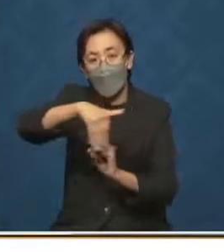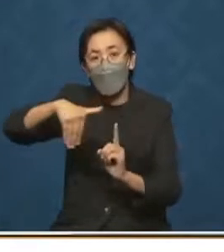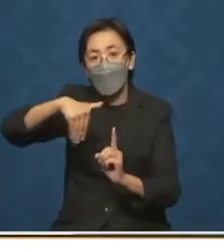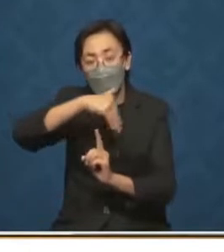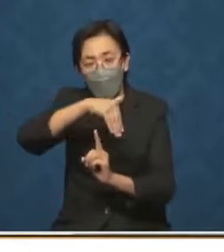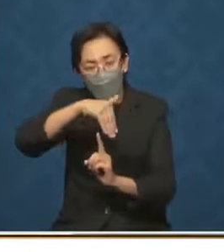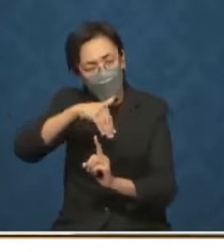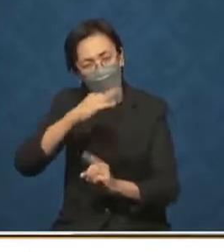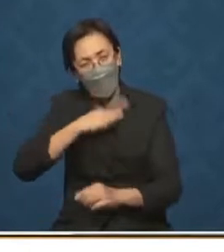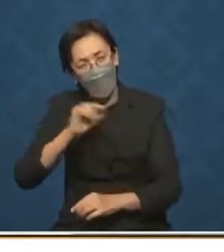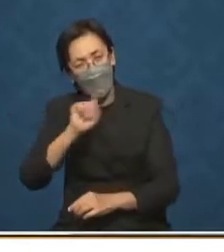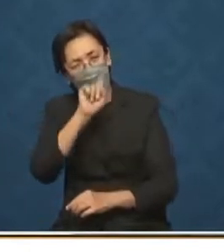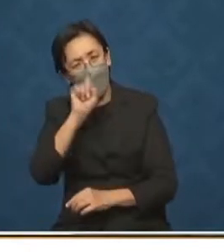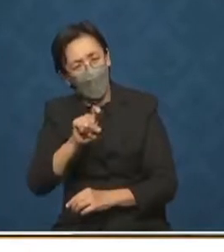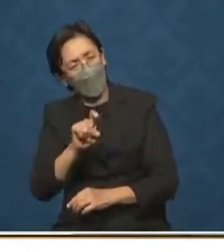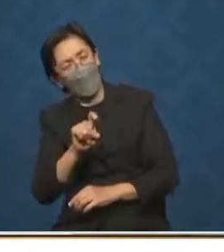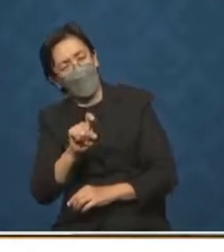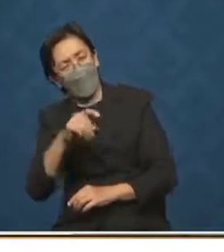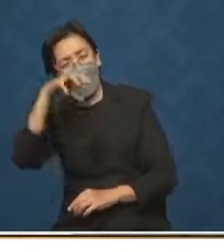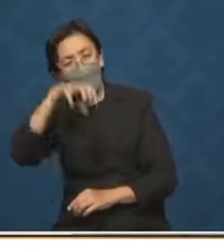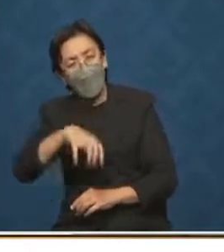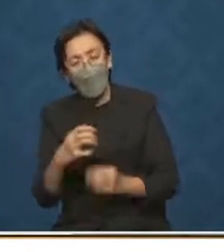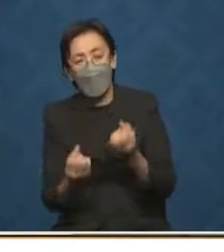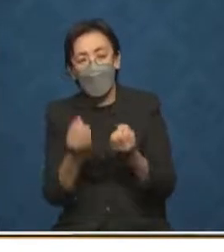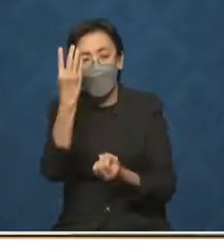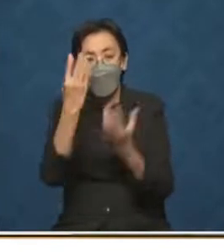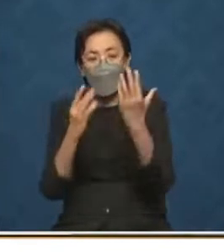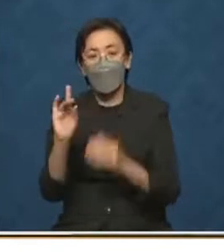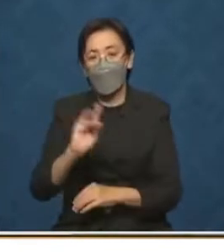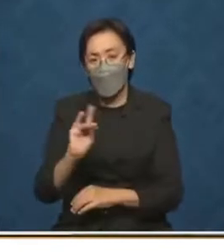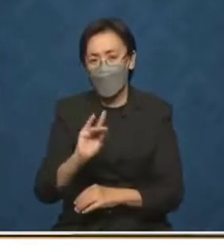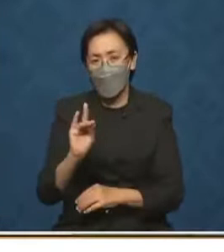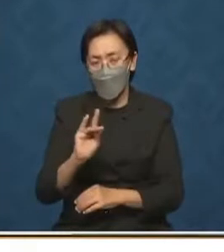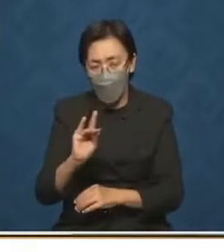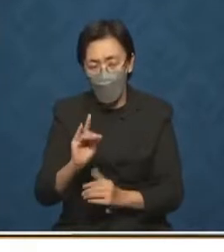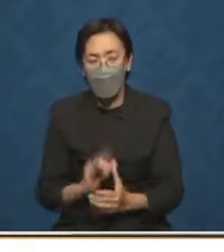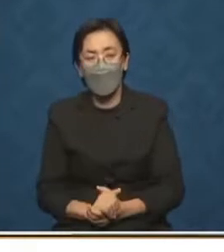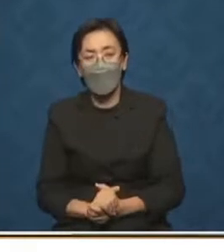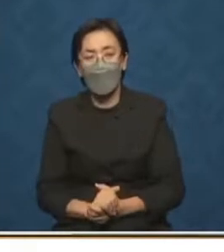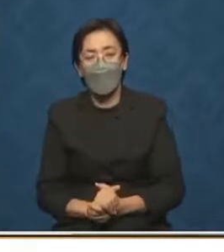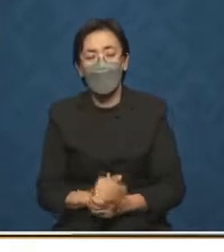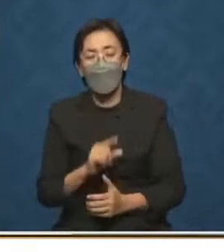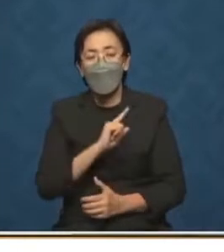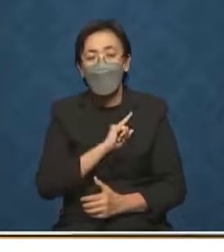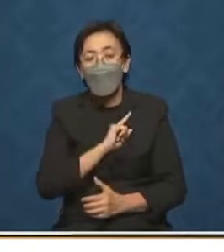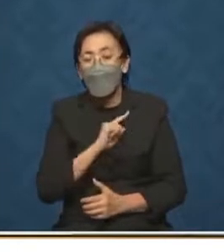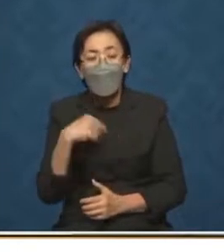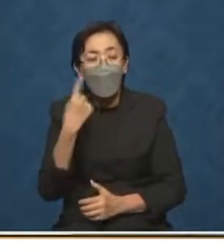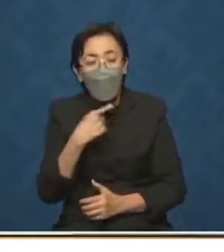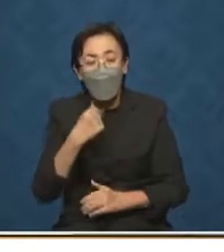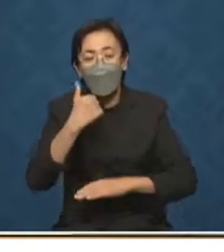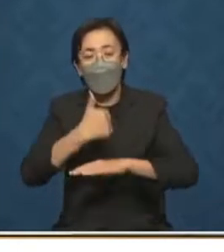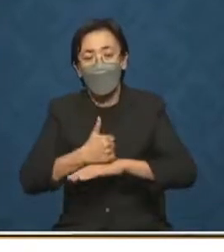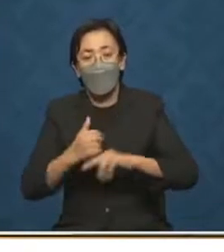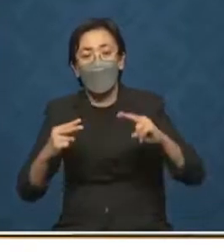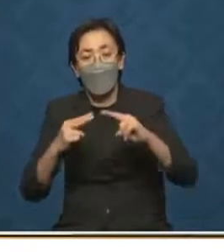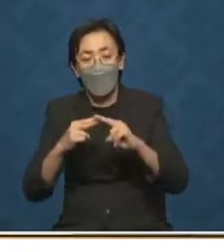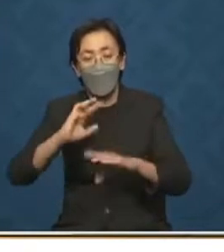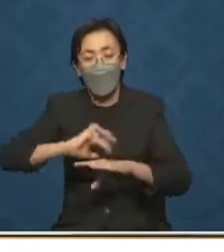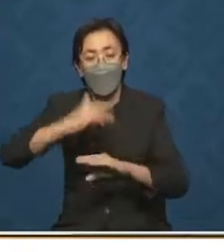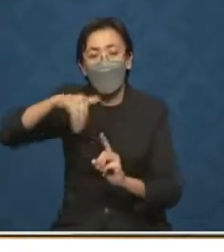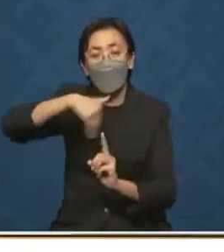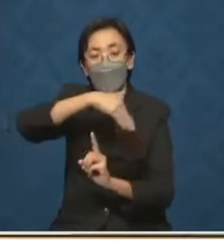ในคามไม่ชอบมาพากลของกมอุทยาแงชาติ สัตว์ปาและพนพืชที่กำกบโดยทานรัมูตีราวุศิป่าอาชา